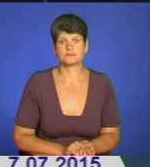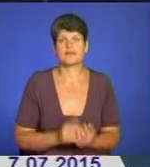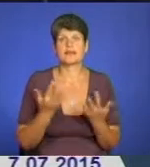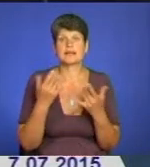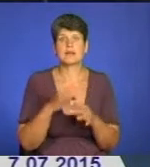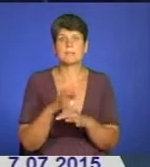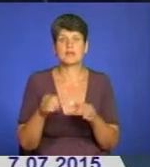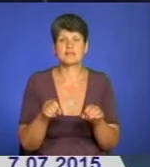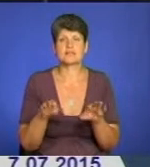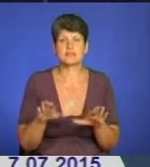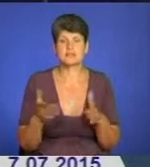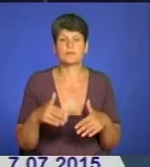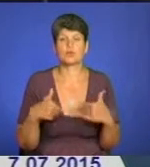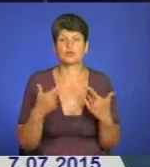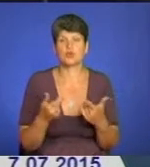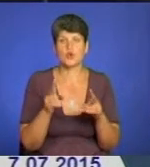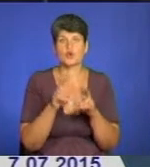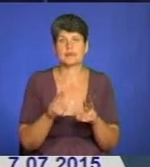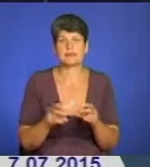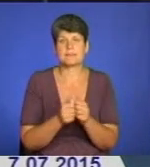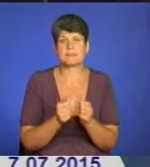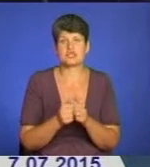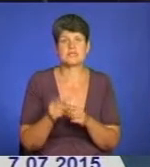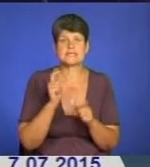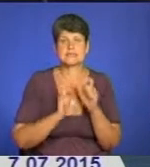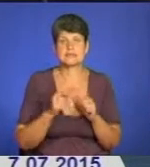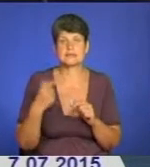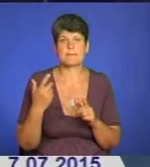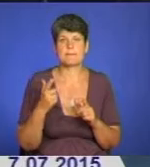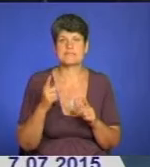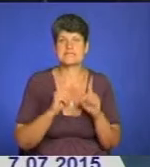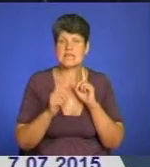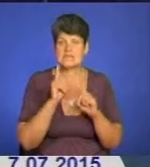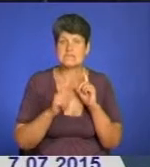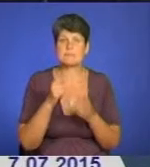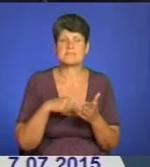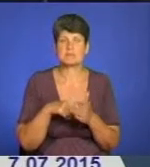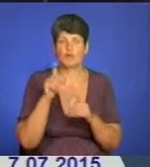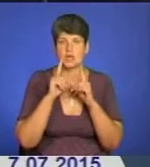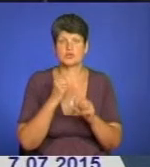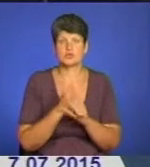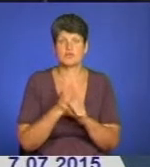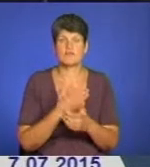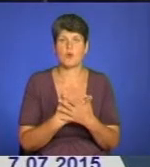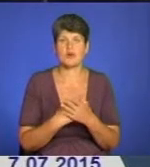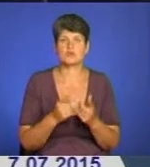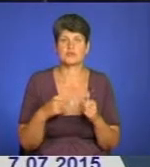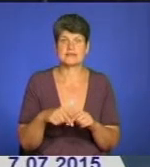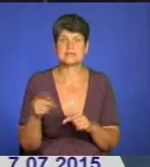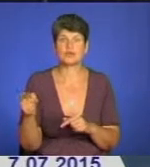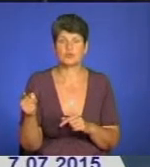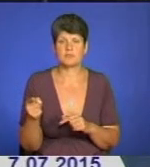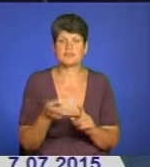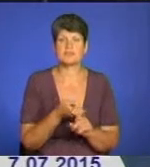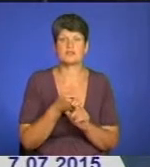Кілька проєктів рішень, які запропонують розглянути на найближчій сесії міської ради, розробили в одній із громадських організацій Тернополя. А стосуються вони допомоги